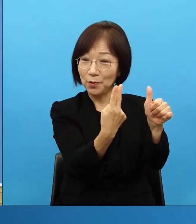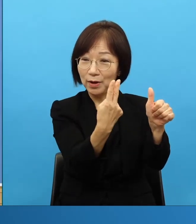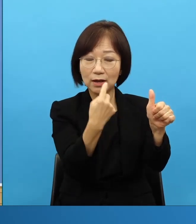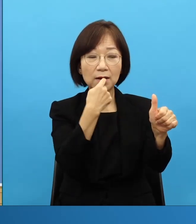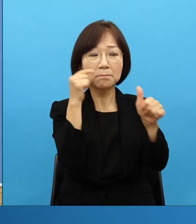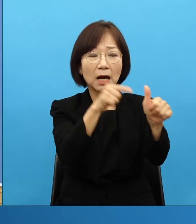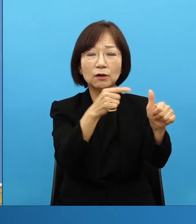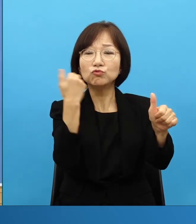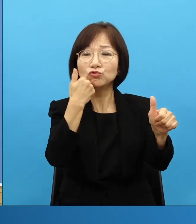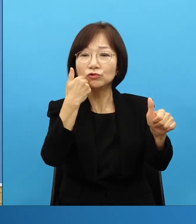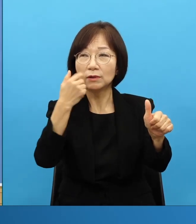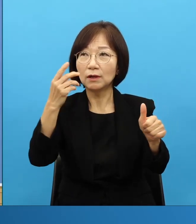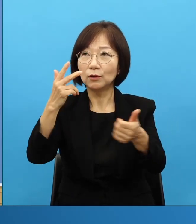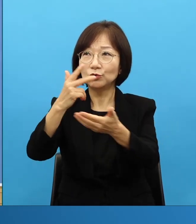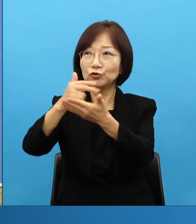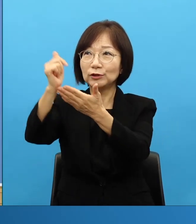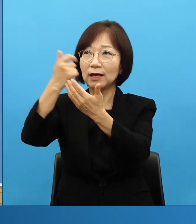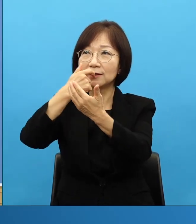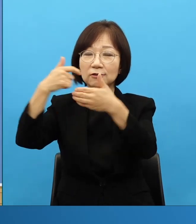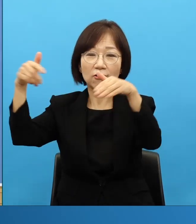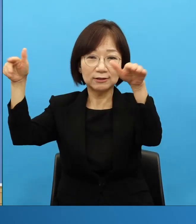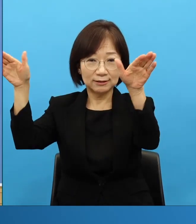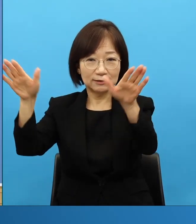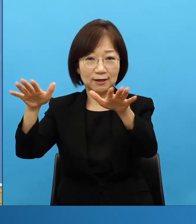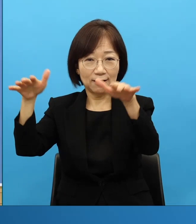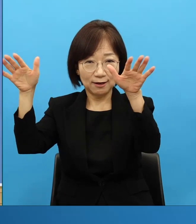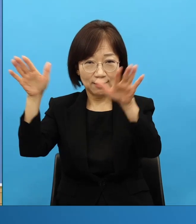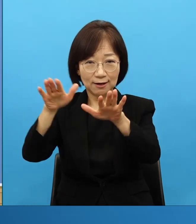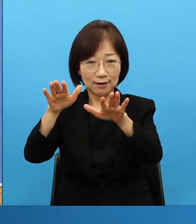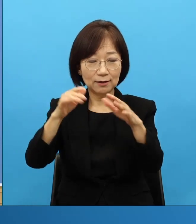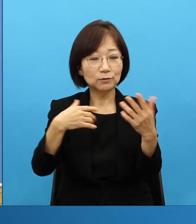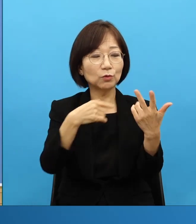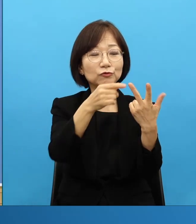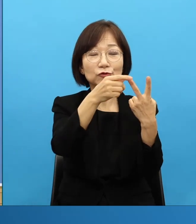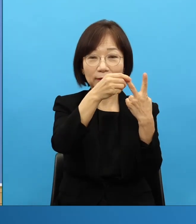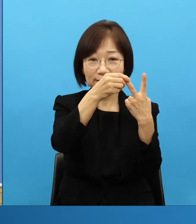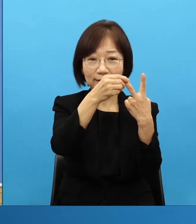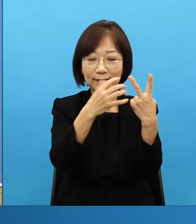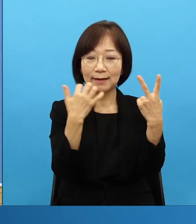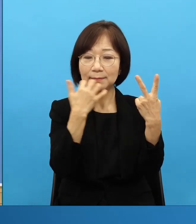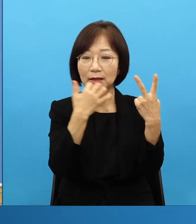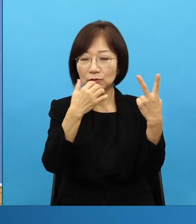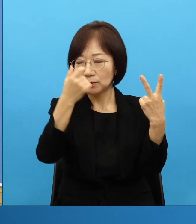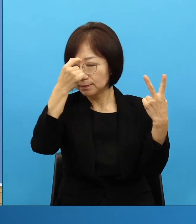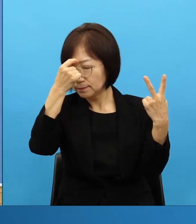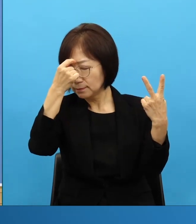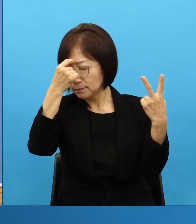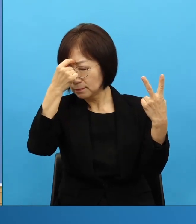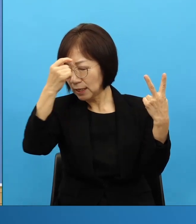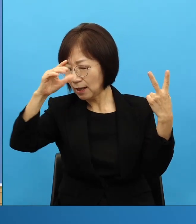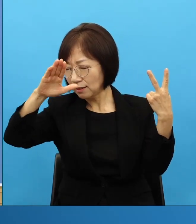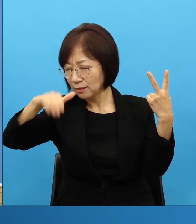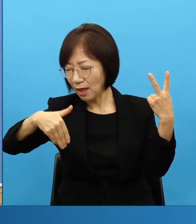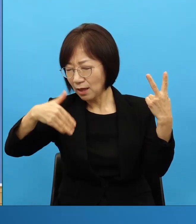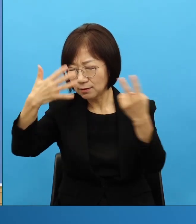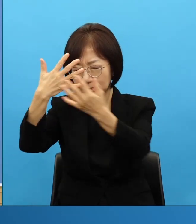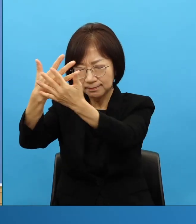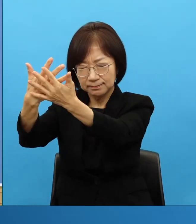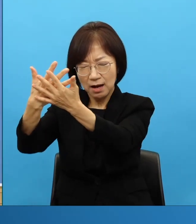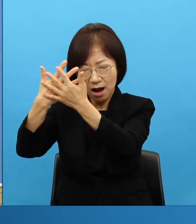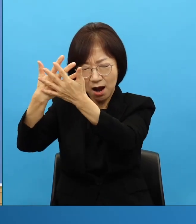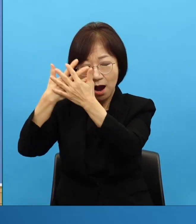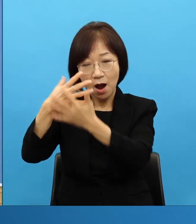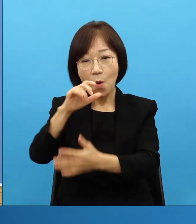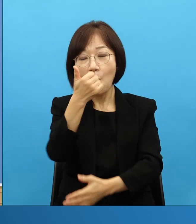angel of the Lord came upon Cornelius. 환상 중에 베드로에게 이렇게 나오고요. And then to Peter, who was envisioning a dream. 고넬료